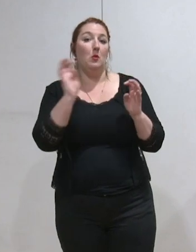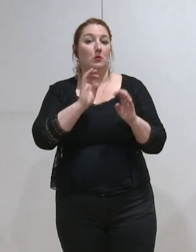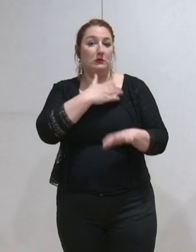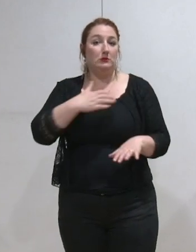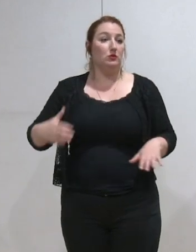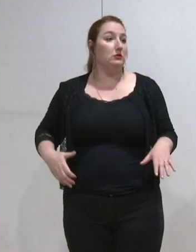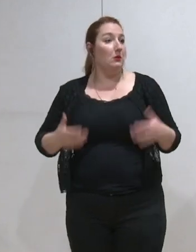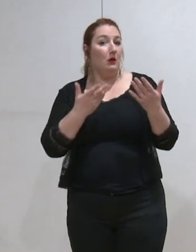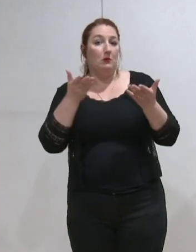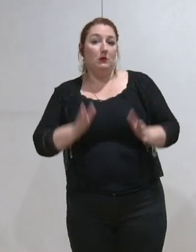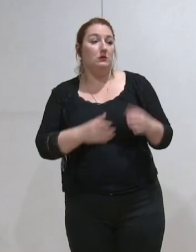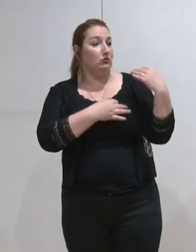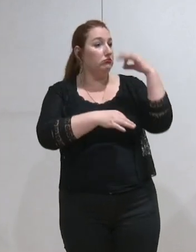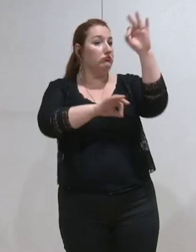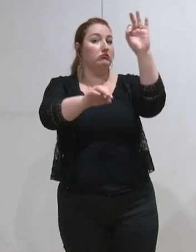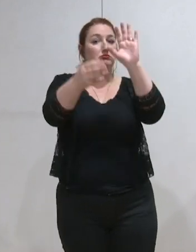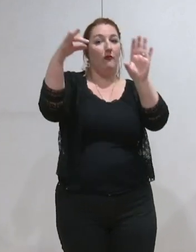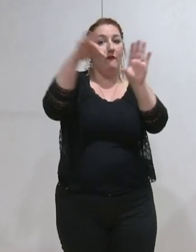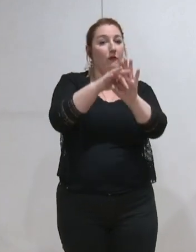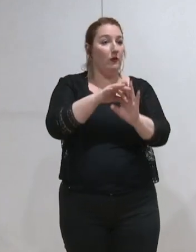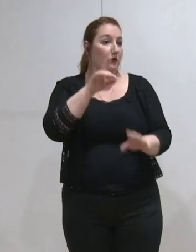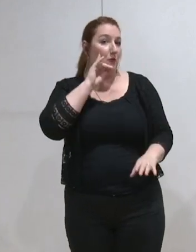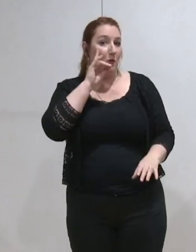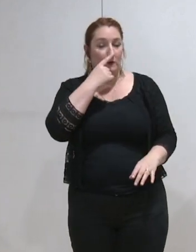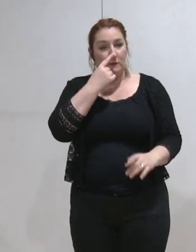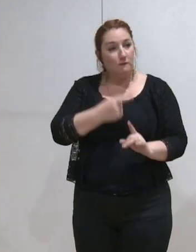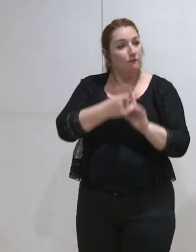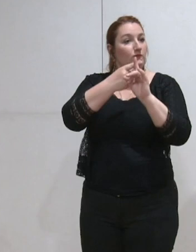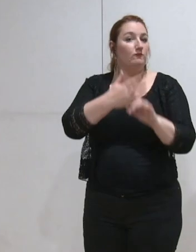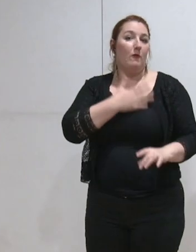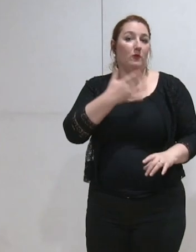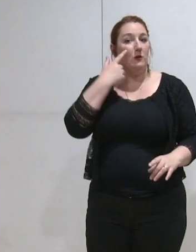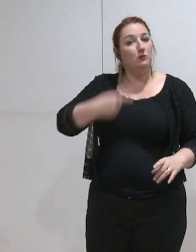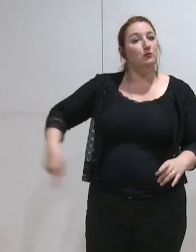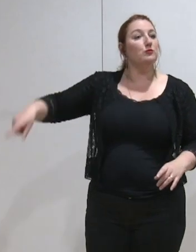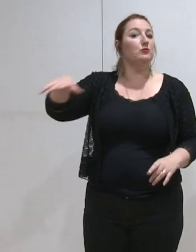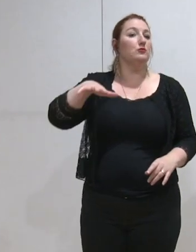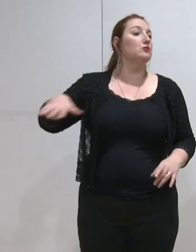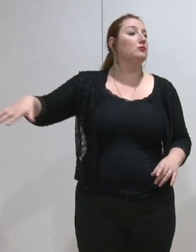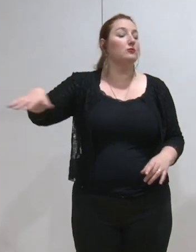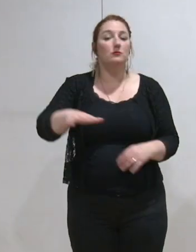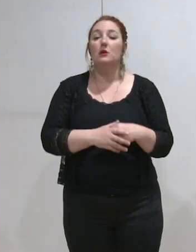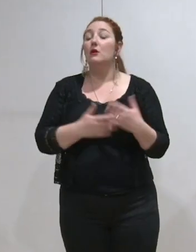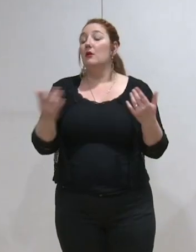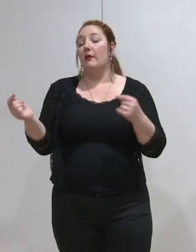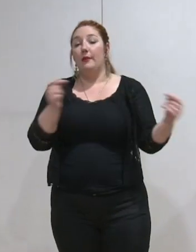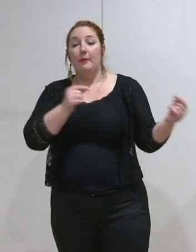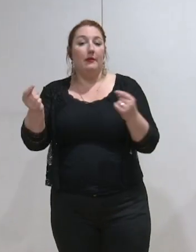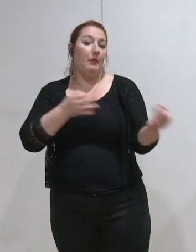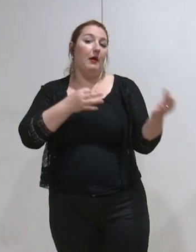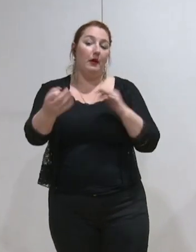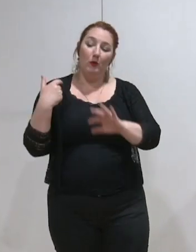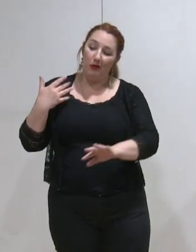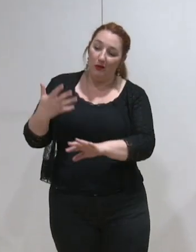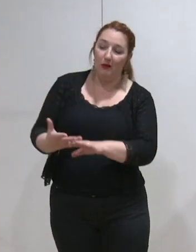semblait positive pour l'intérêt général et la suite on l'a vu à l'occasion des nombreux débats sur le Palais des Sports et et des